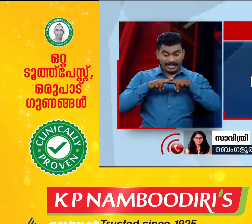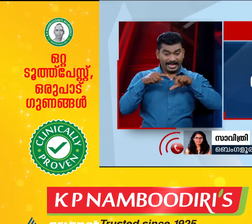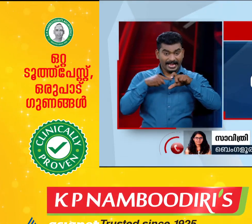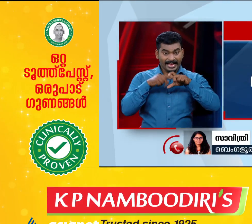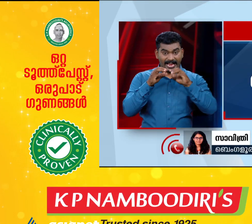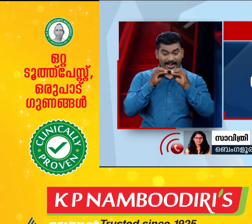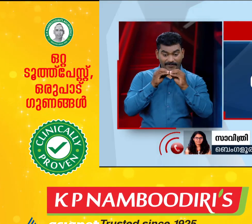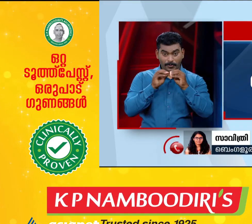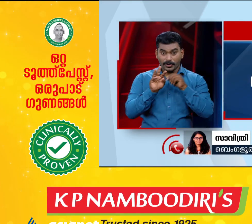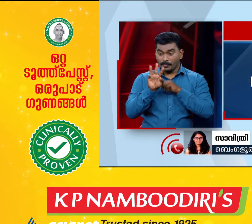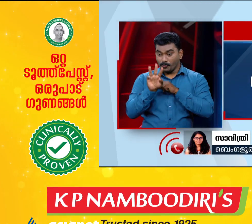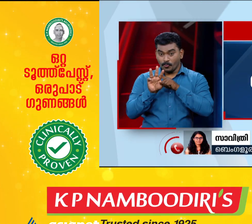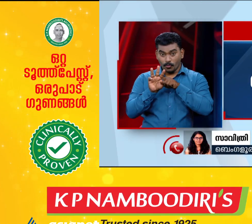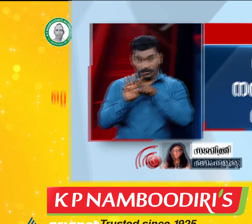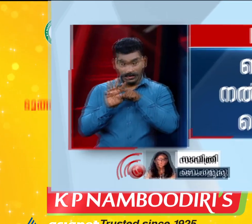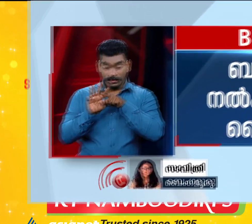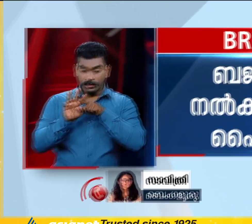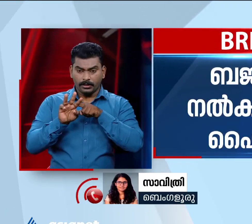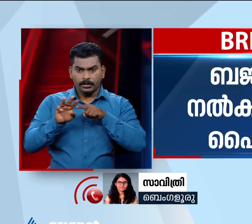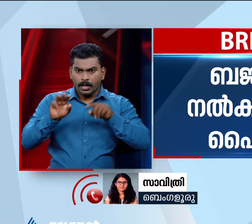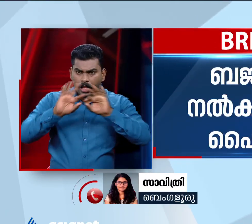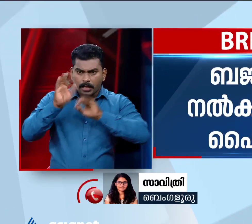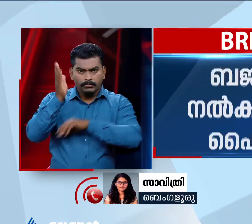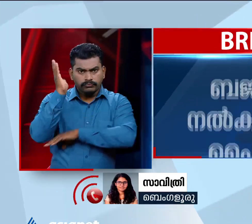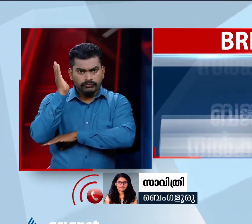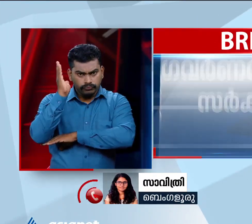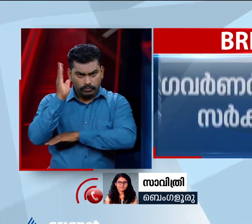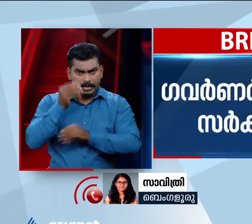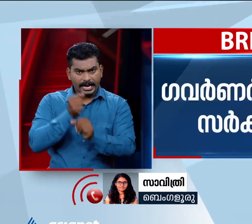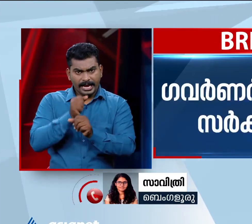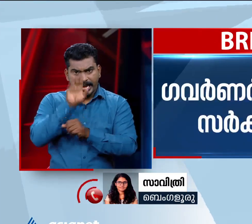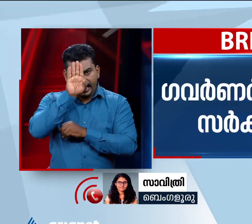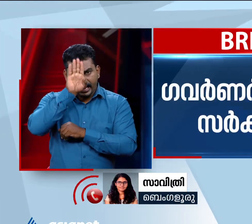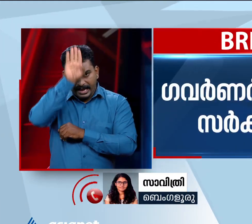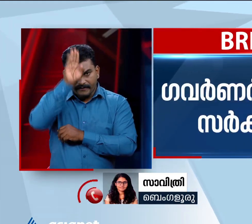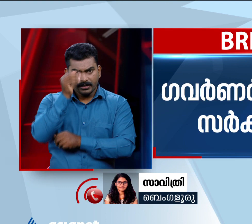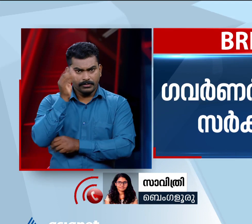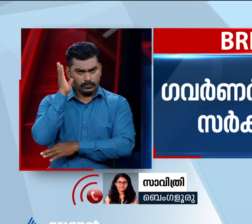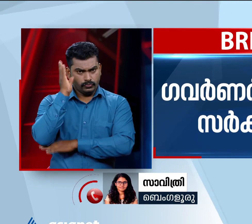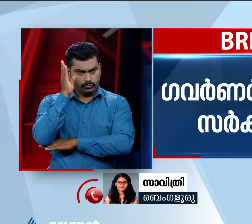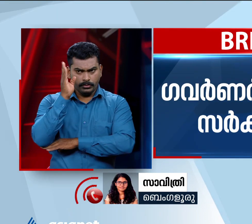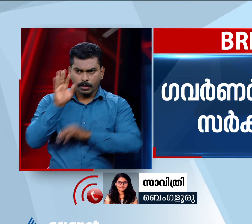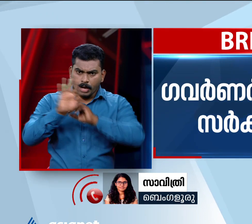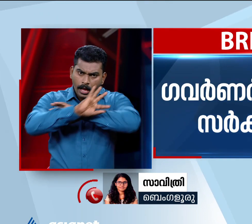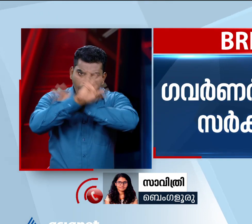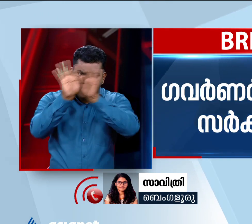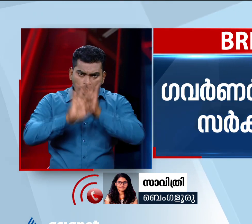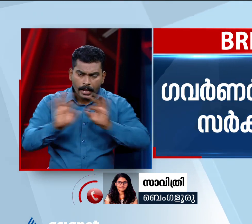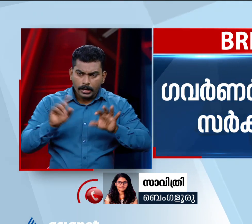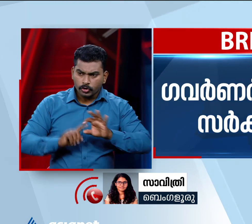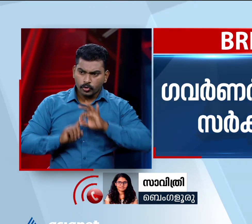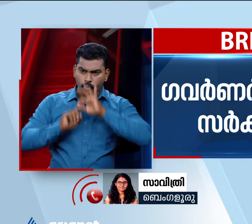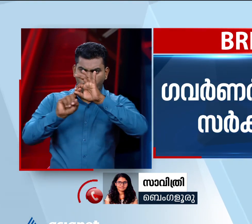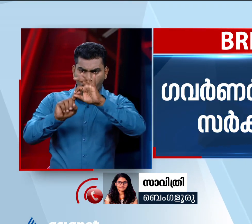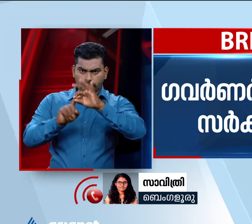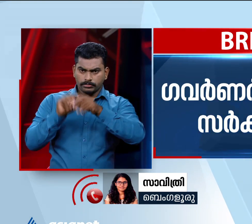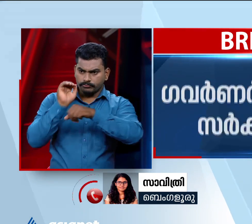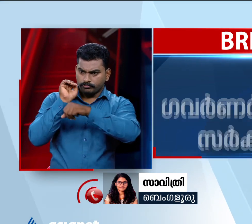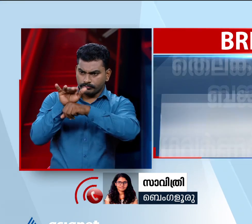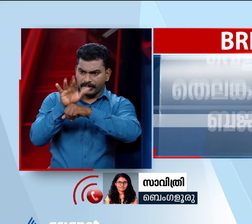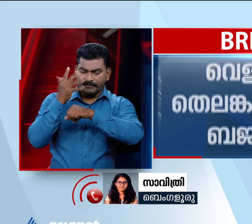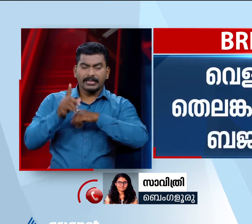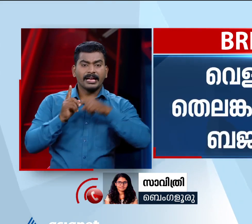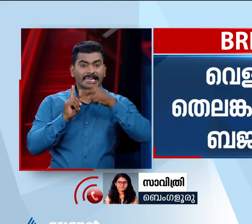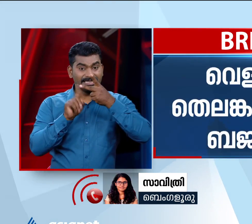പ്രസംഗത്തിന് ഒരുക്കങ്ങളായോ എന്ന് ചോദിച്ചുകൊണ്ട് ഒരു കത്ത് സർക്കാരിന് ലഭിക്കുകയായിരുന്നു. ഇതേ തുടർന്നാണ് ഈ ബജറ്റ് പ്രസംഗം കോടതിയിലേക്ക് വലിച്ചിരക്കേണ്ട